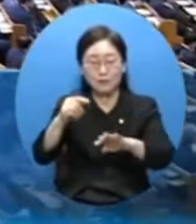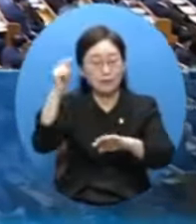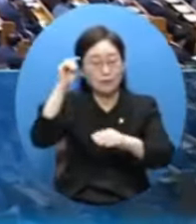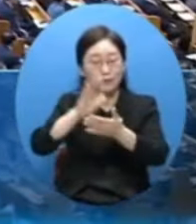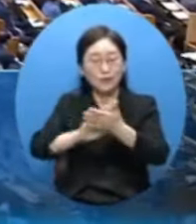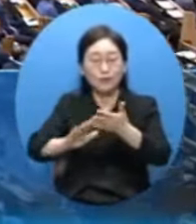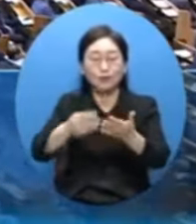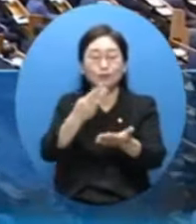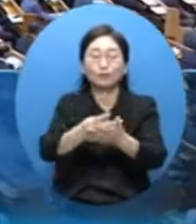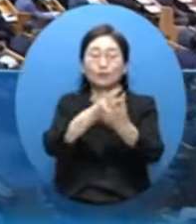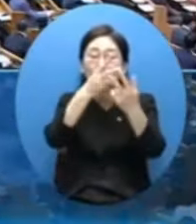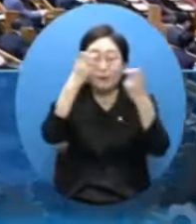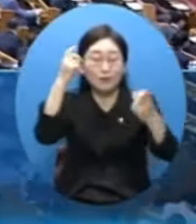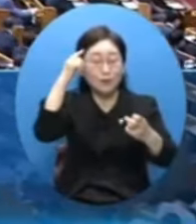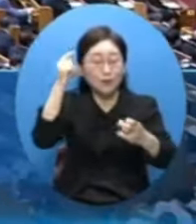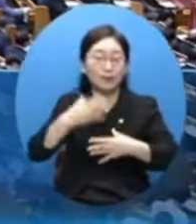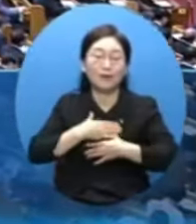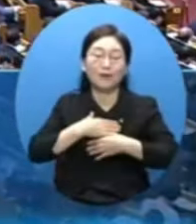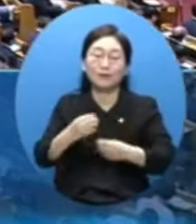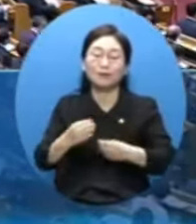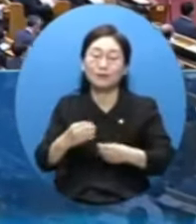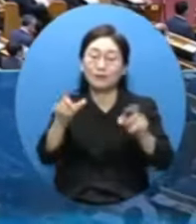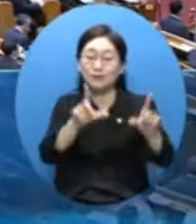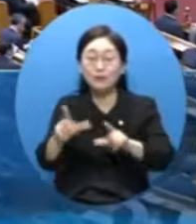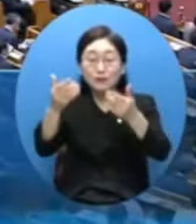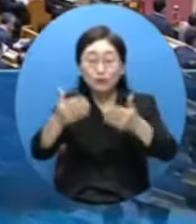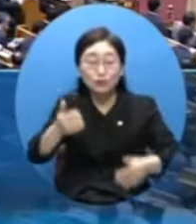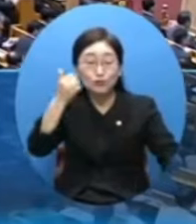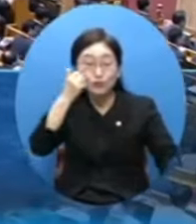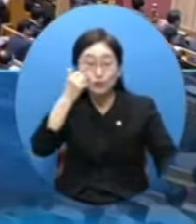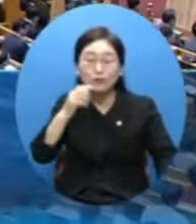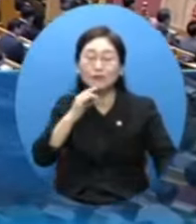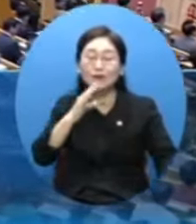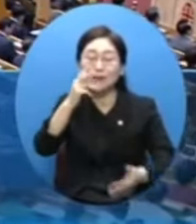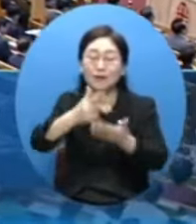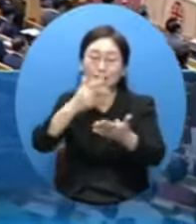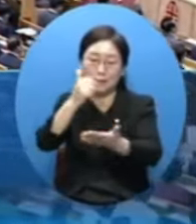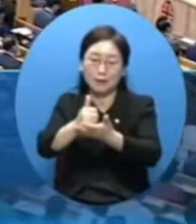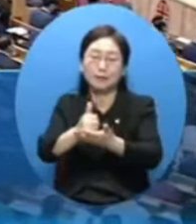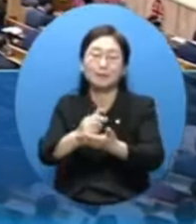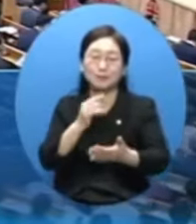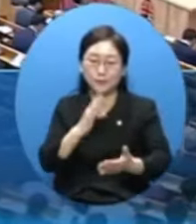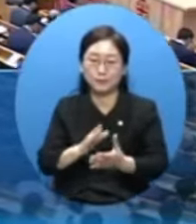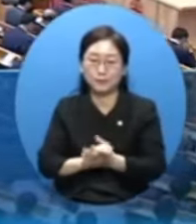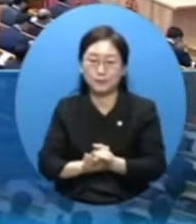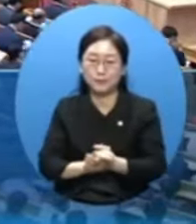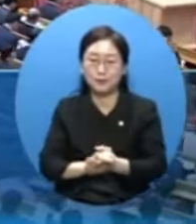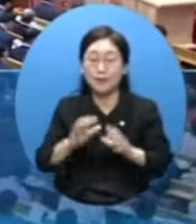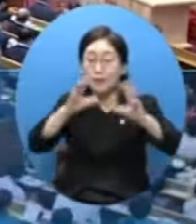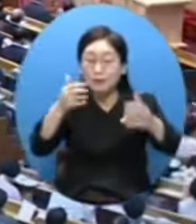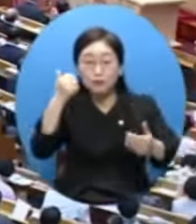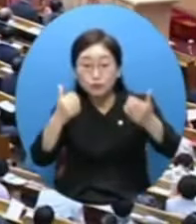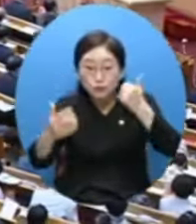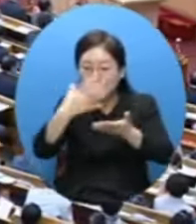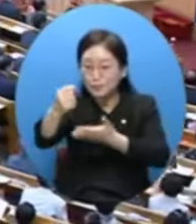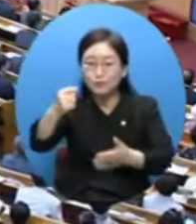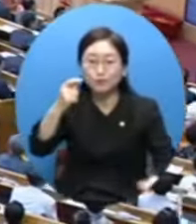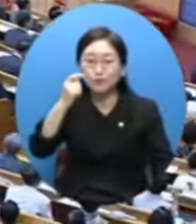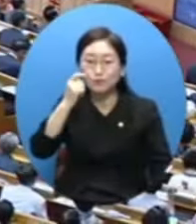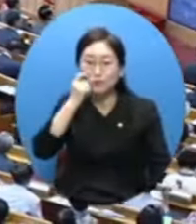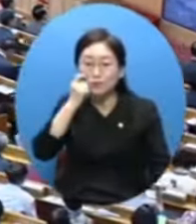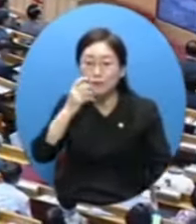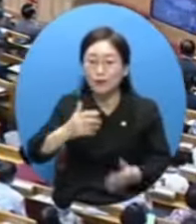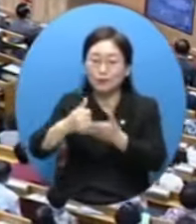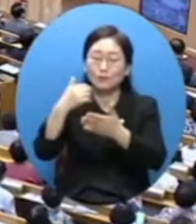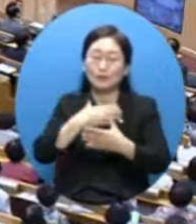자기도 하리니 나를 안전히 살게 하시이는 오직 야외 이시니이다 아멘 이상한 군도 앗 빼앗아갈 수 없는